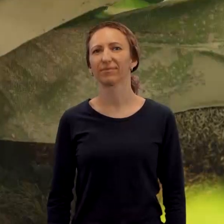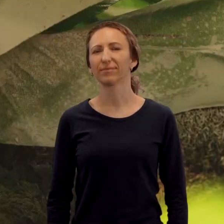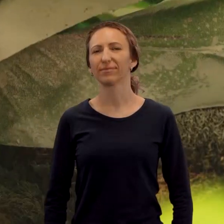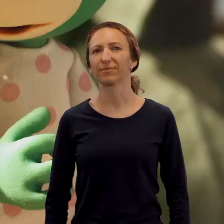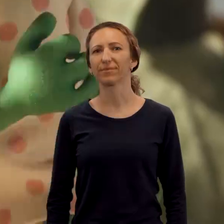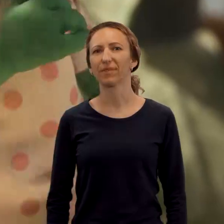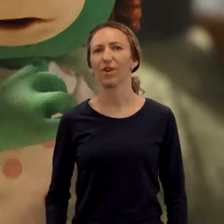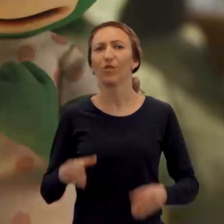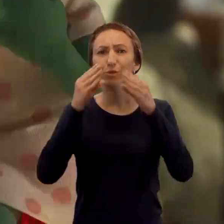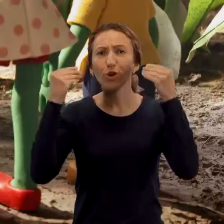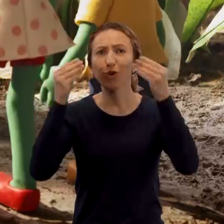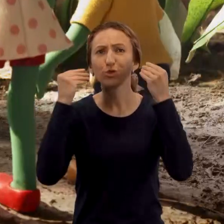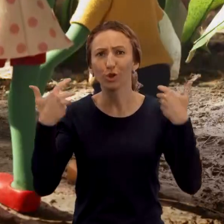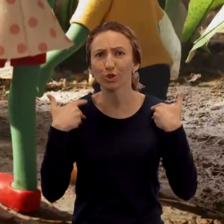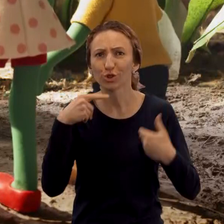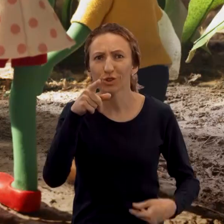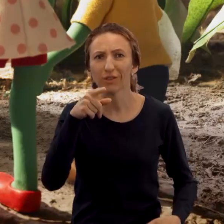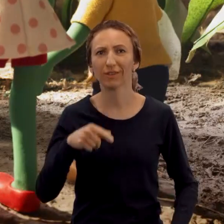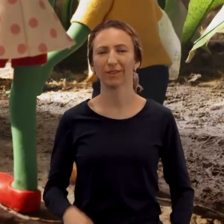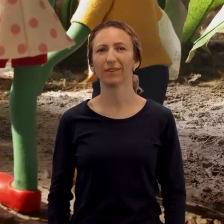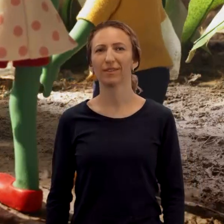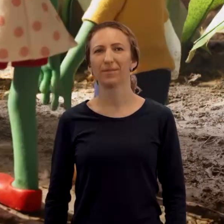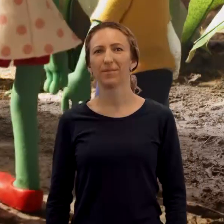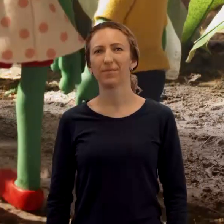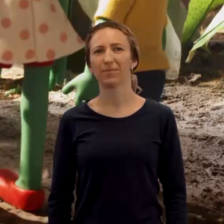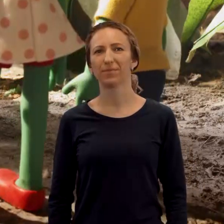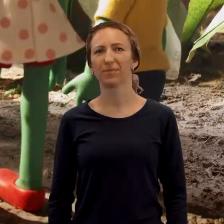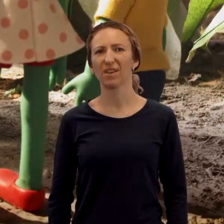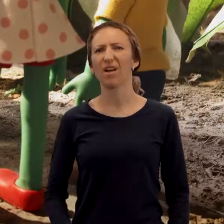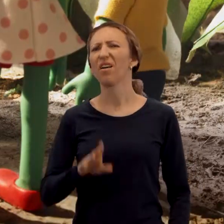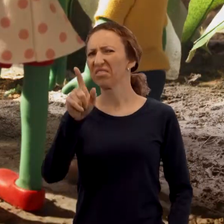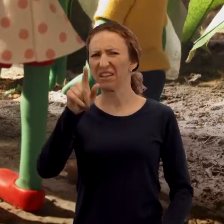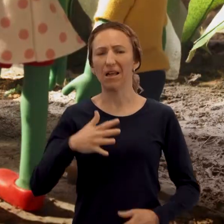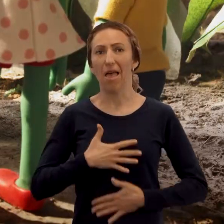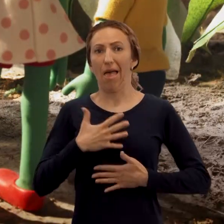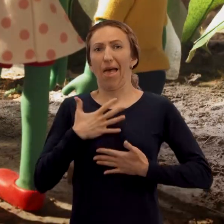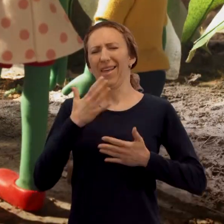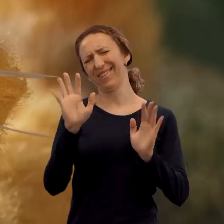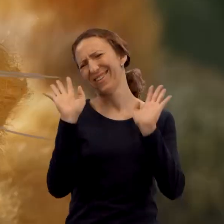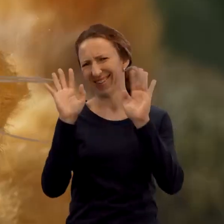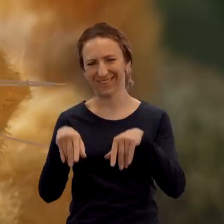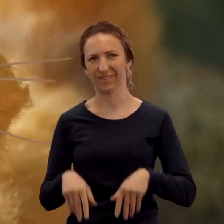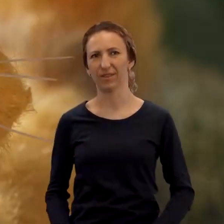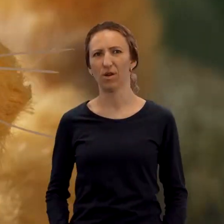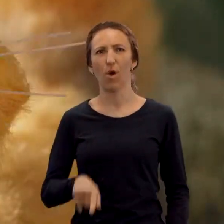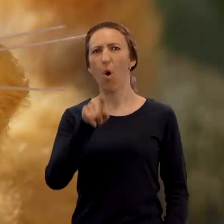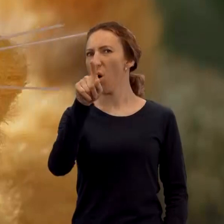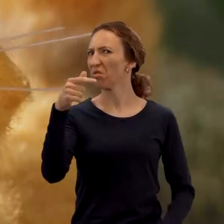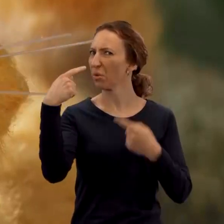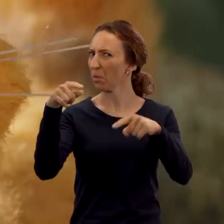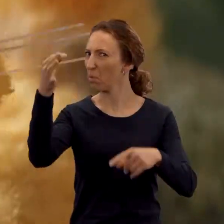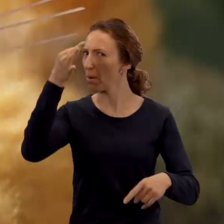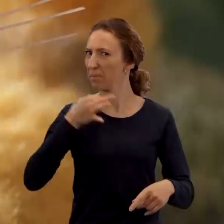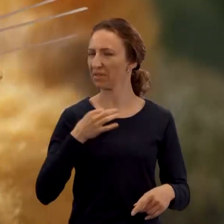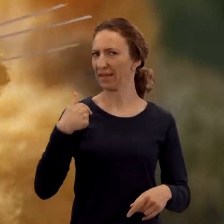Wujciu, wujciu, żyjesz? O wujcia się Nie, nie bójcie A mnie